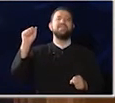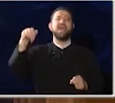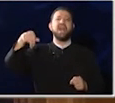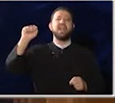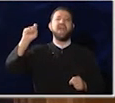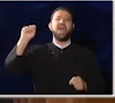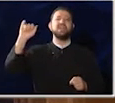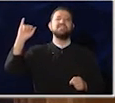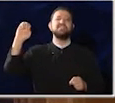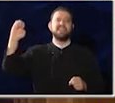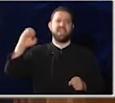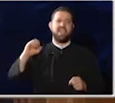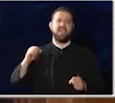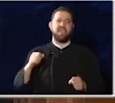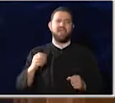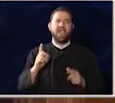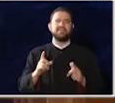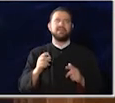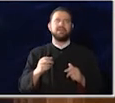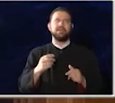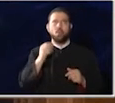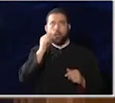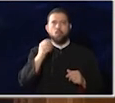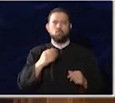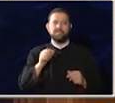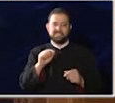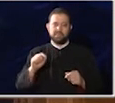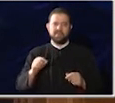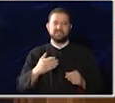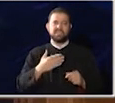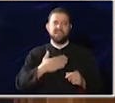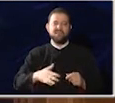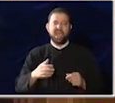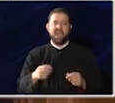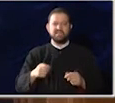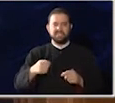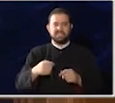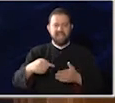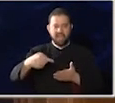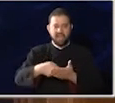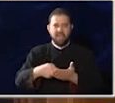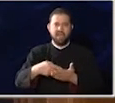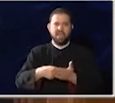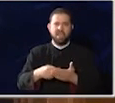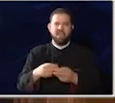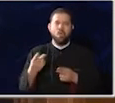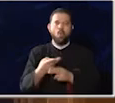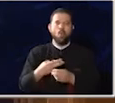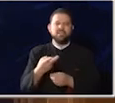insistăm puțin pe acest aspect. Simplificând totuși lucrurile, am putea spune că suferința poate